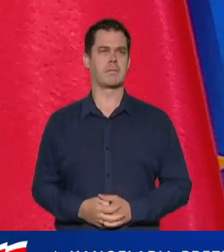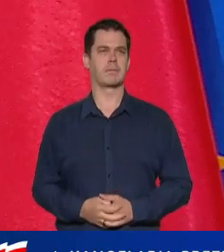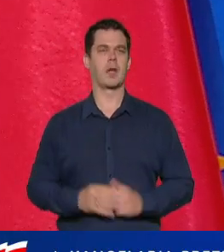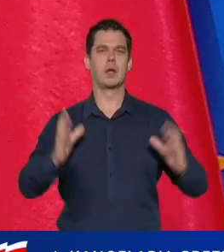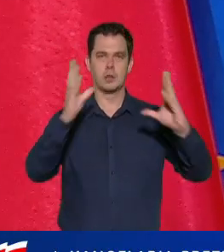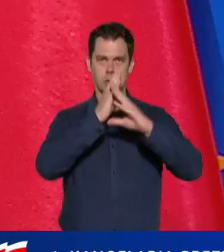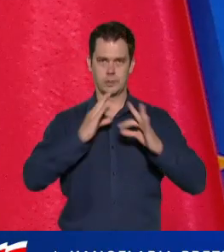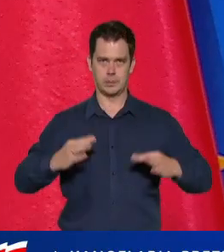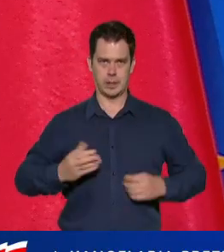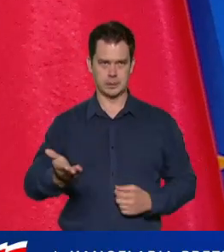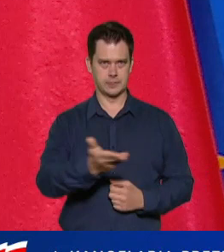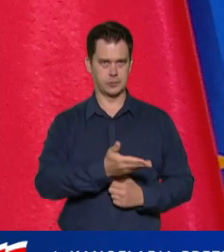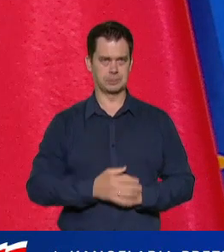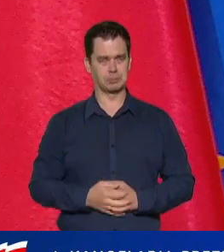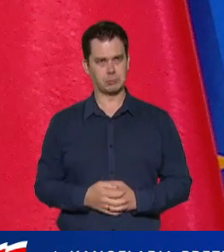Szanowni państwo,